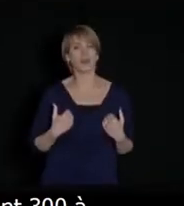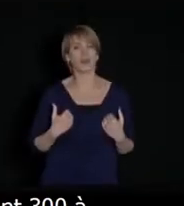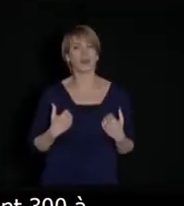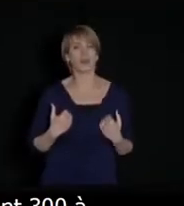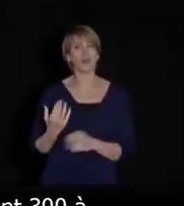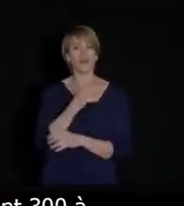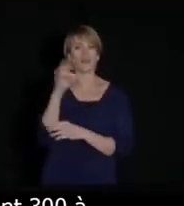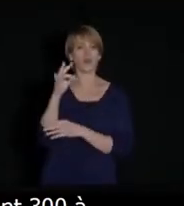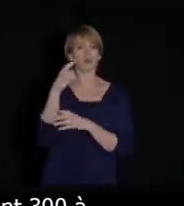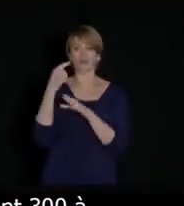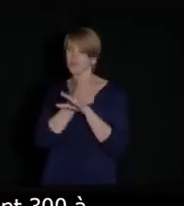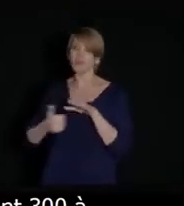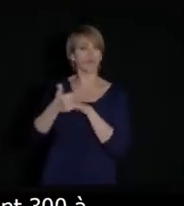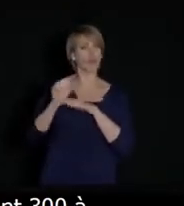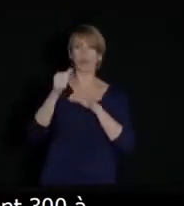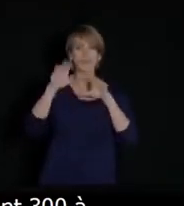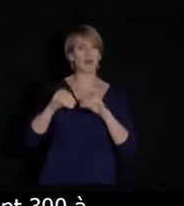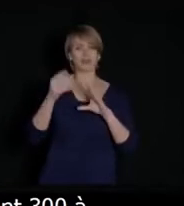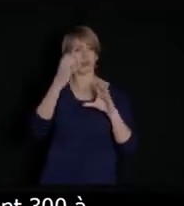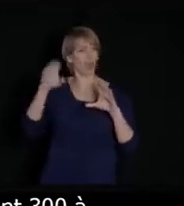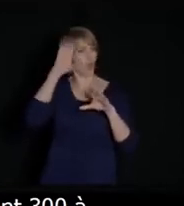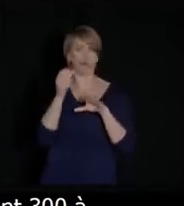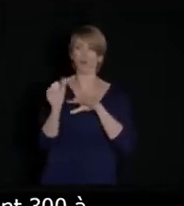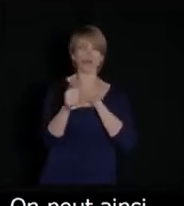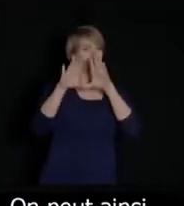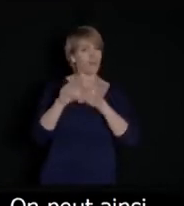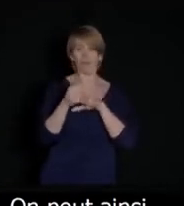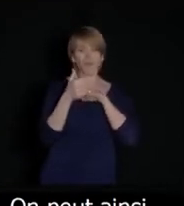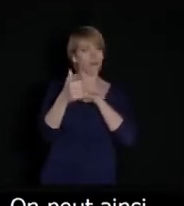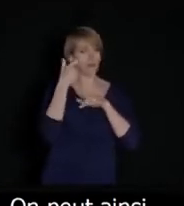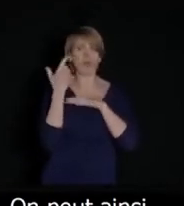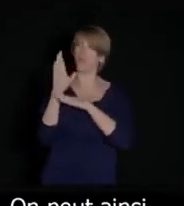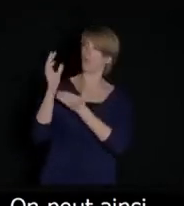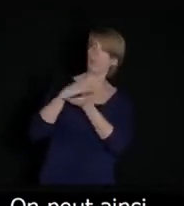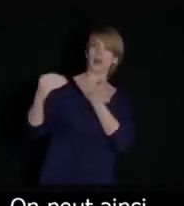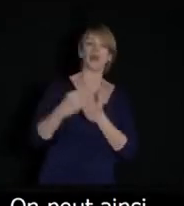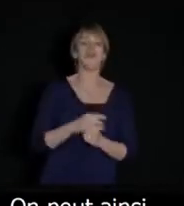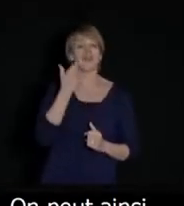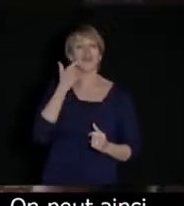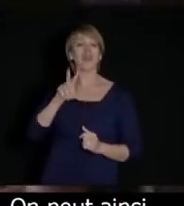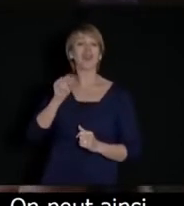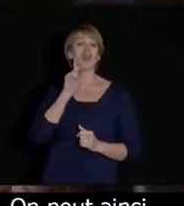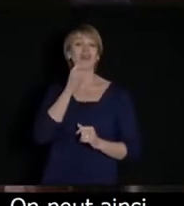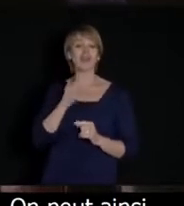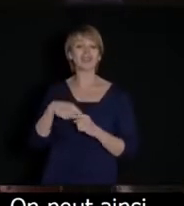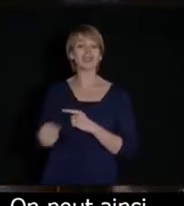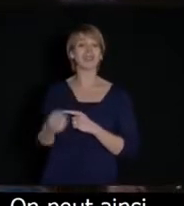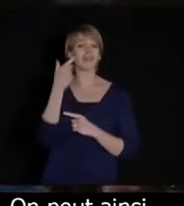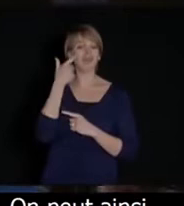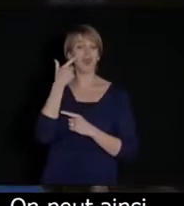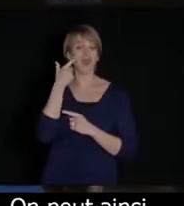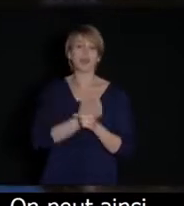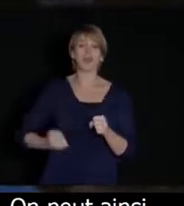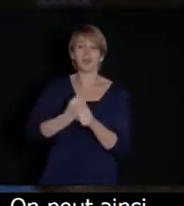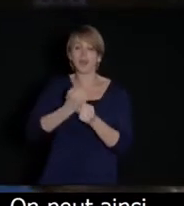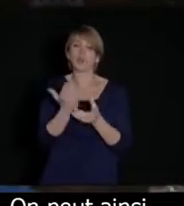La France doit montrer l'exemple. Elle doit être à la tête, à l'initiative, pleine d'imagination. Elle vient de produire, vous le verrez le 30